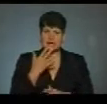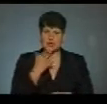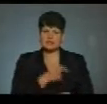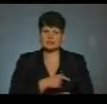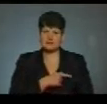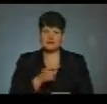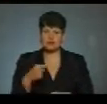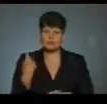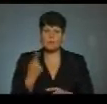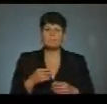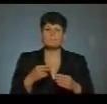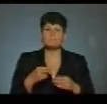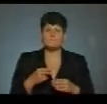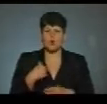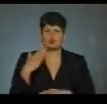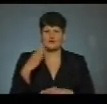проголосували за ринок землі.